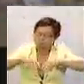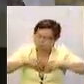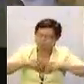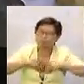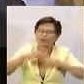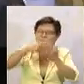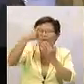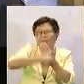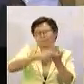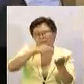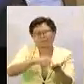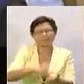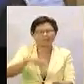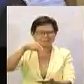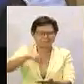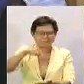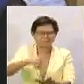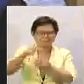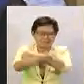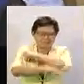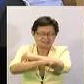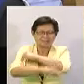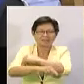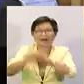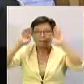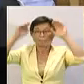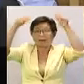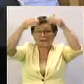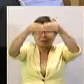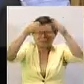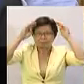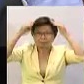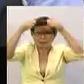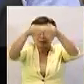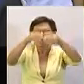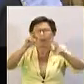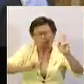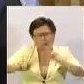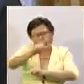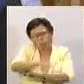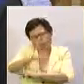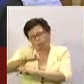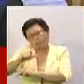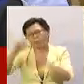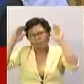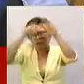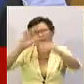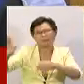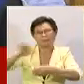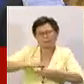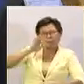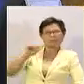seperti ini. Ini negeri Tok Gajah, ya. Orang Pahang dia ada semangat dia yang